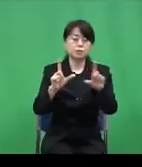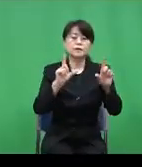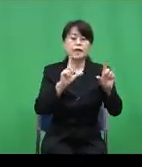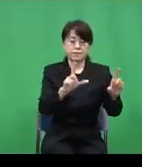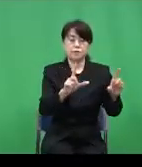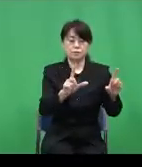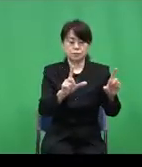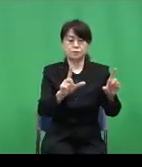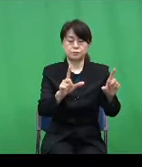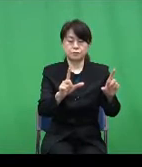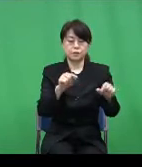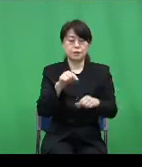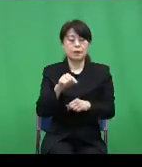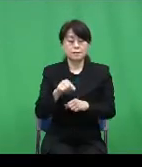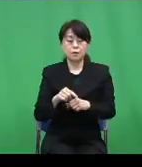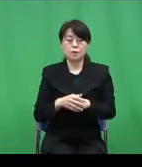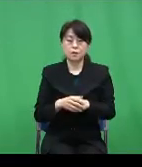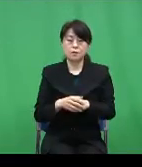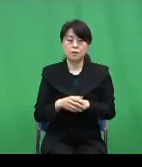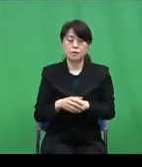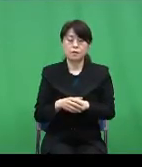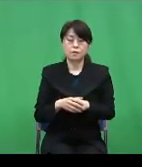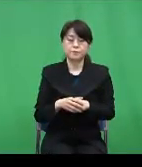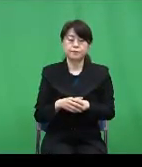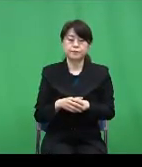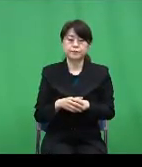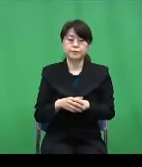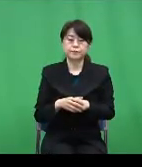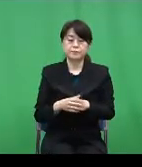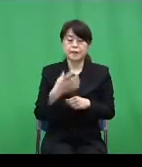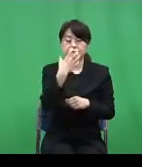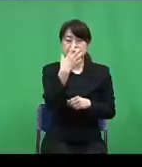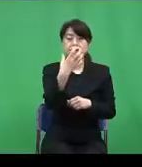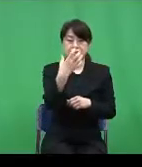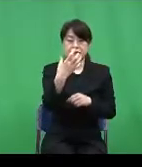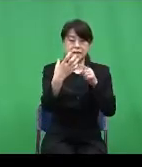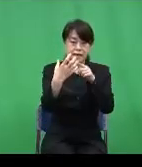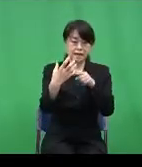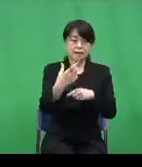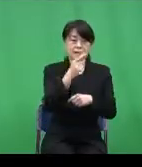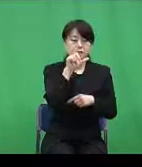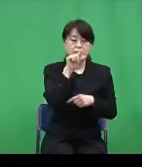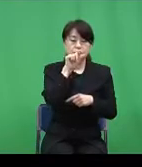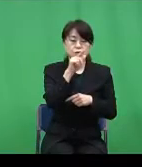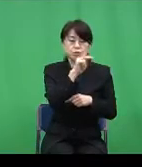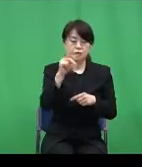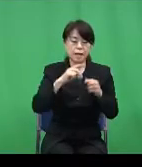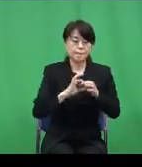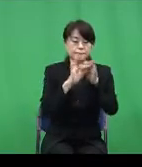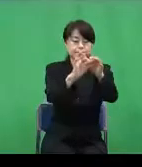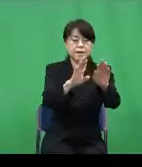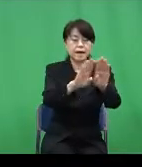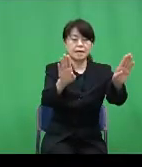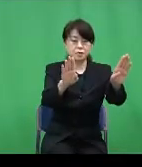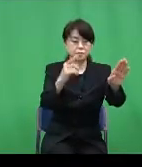もですね、やはり新幹線の敦賀関与ということも念頭においてですね、なるべく